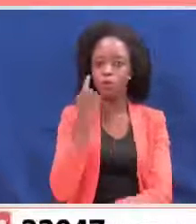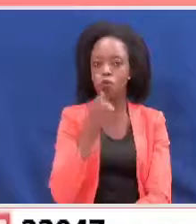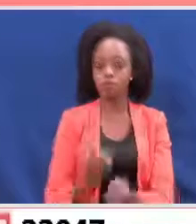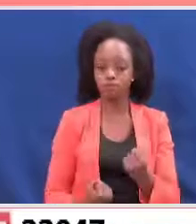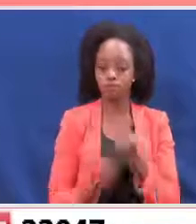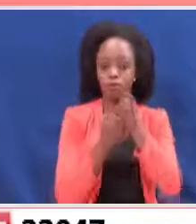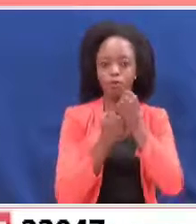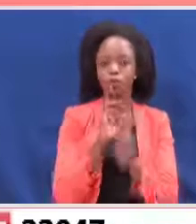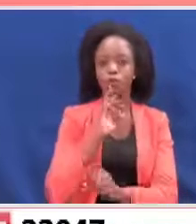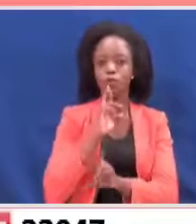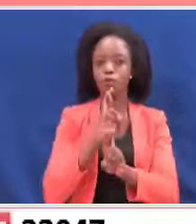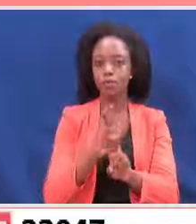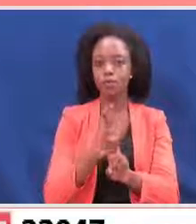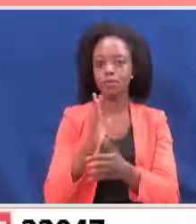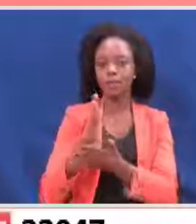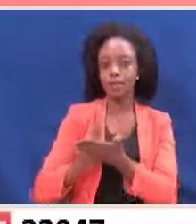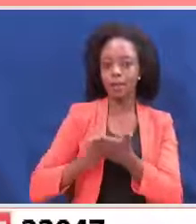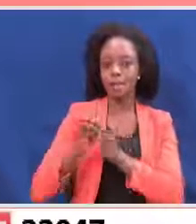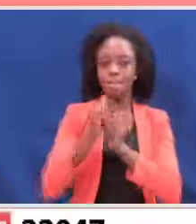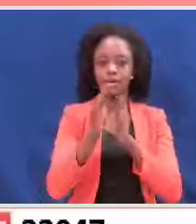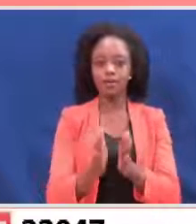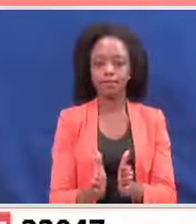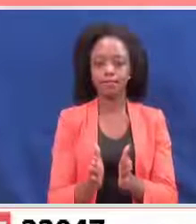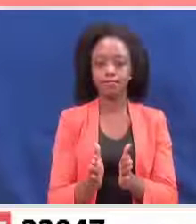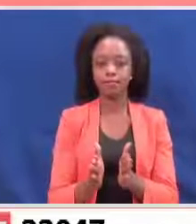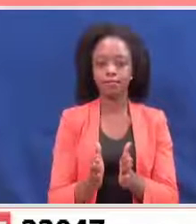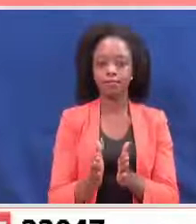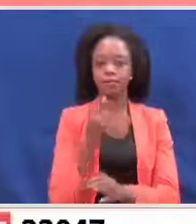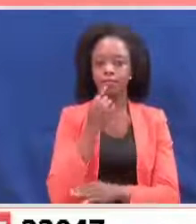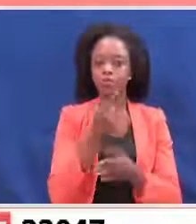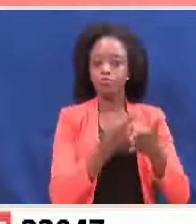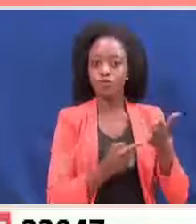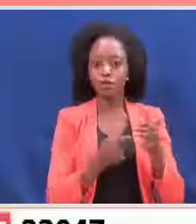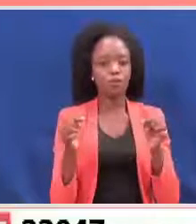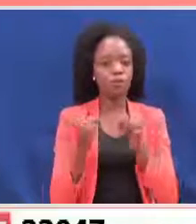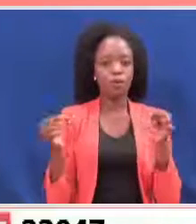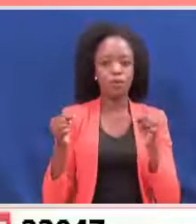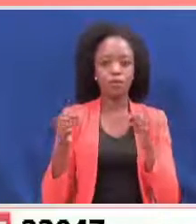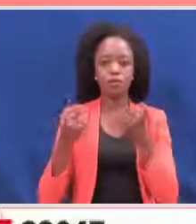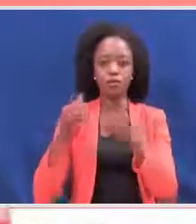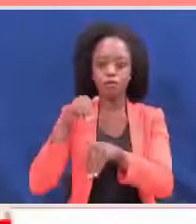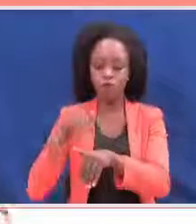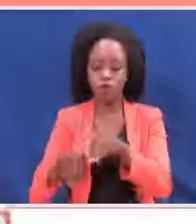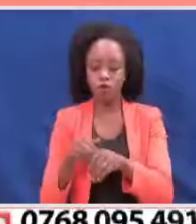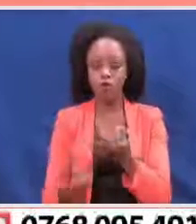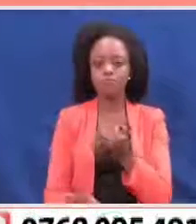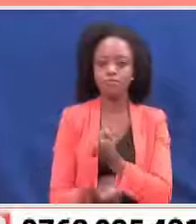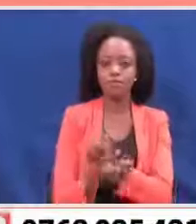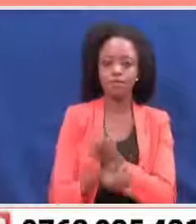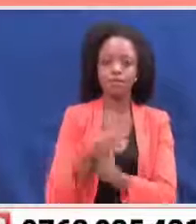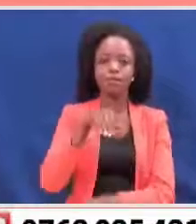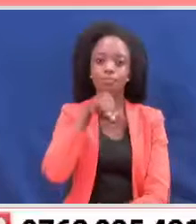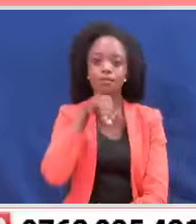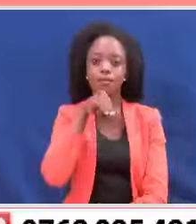mkono ripoti hiyo. Baadhi ya viongozi kadhalika wanashikilia kupinga kura ya maoni inayoshinikizwa na kinara wa